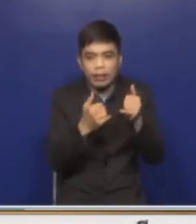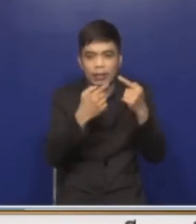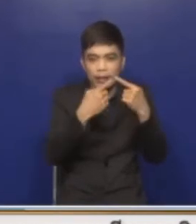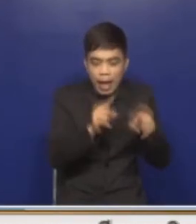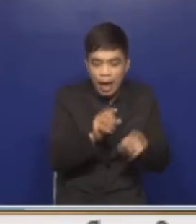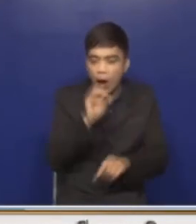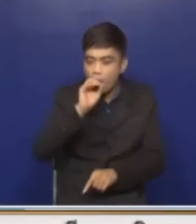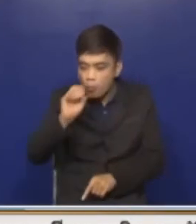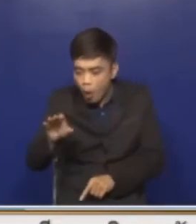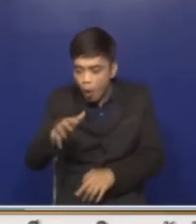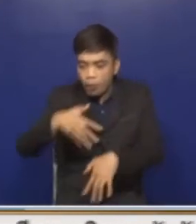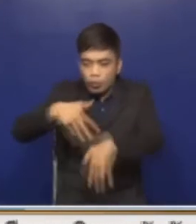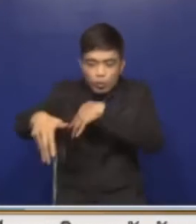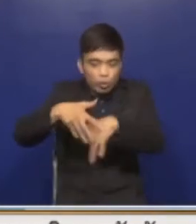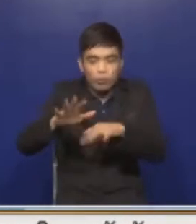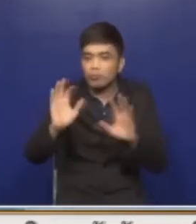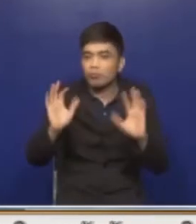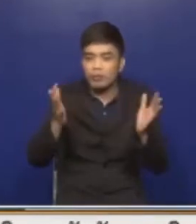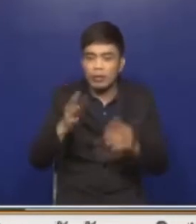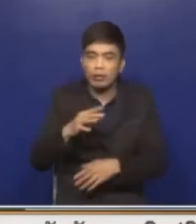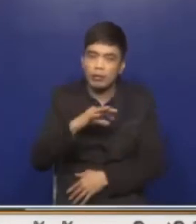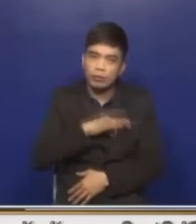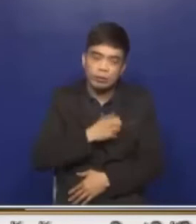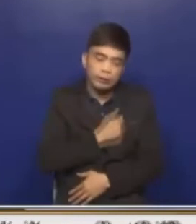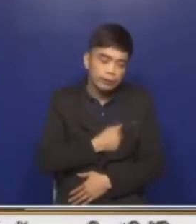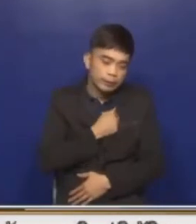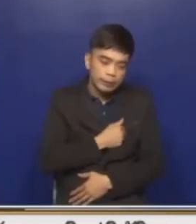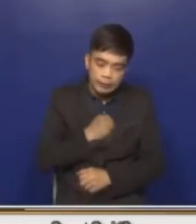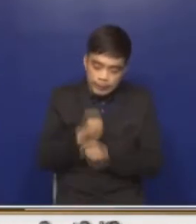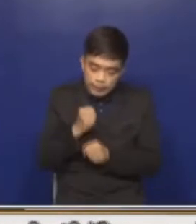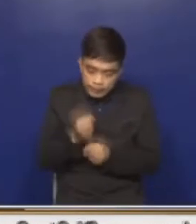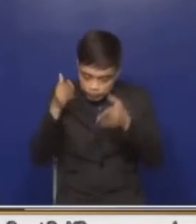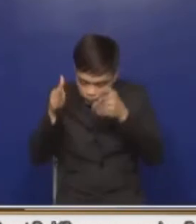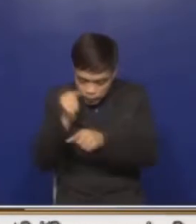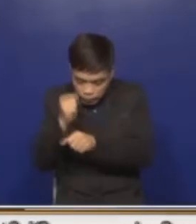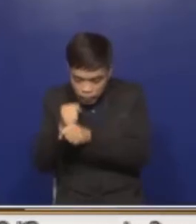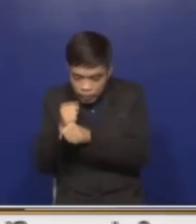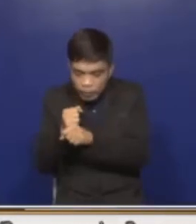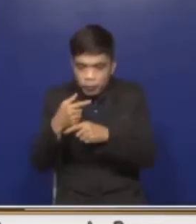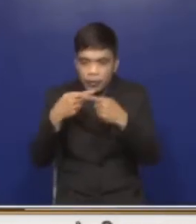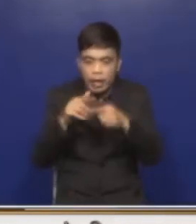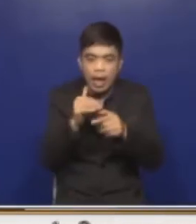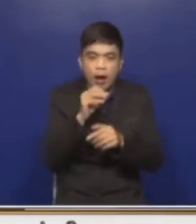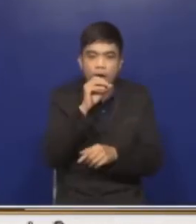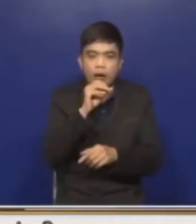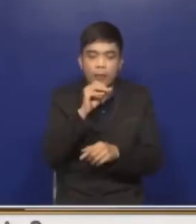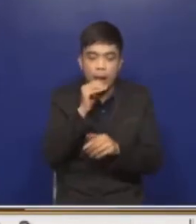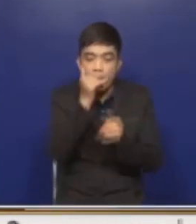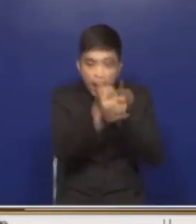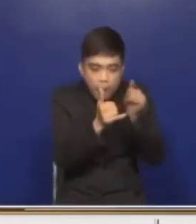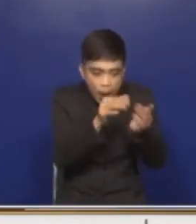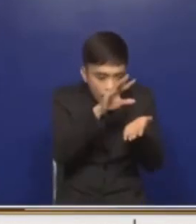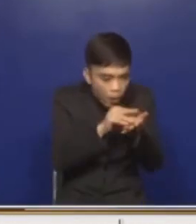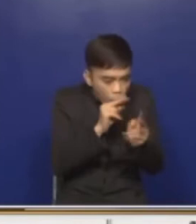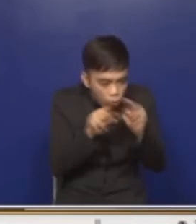แทนในพื้นที่นี่คือความน้อยใจถ้าเราทำกันมาขนาดนี้ท่านไปดูท่านไปดูงานแล้วจะเมตตา